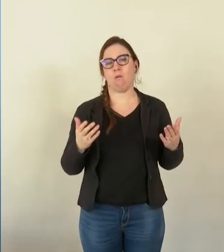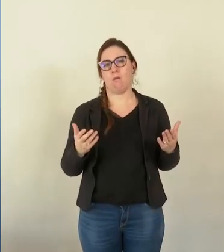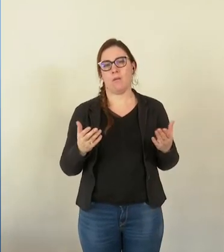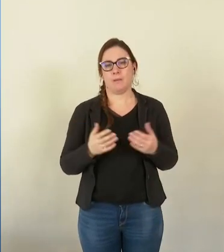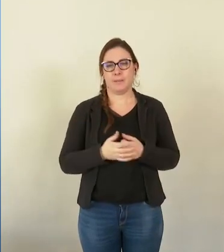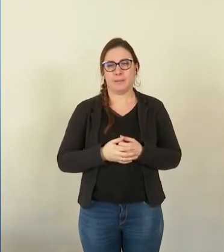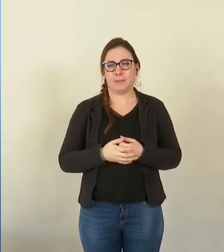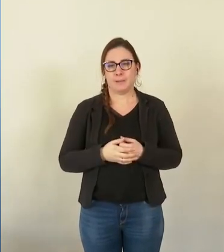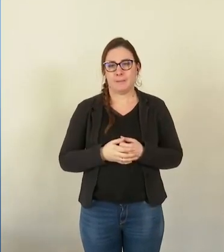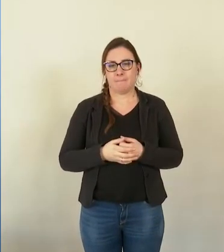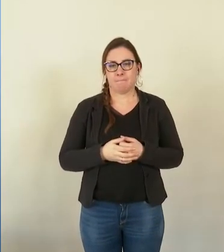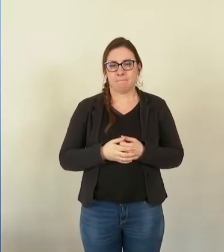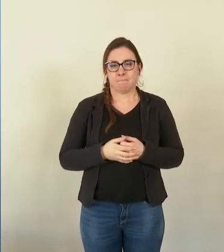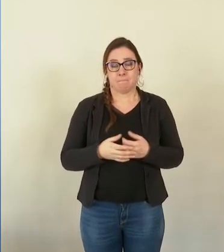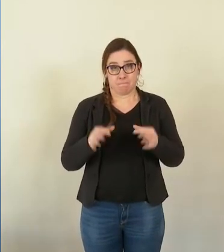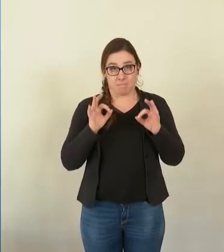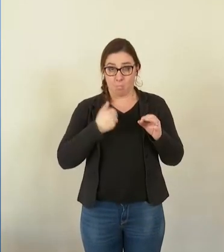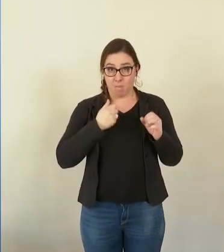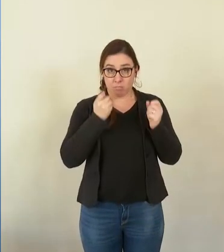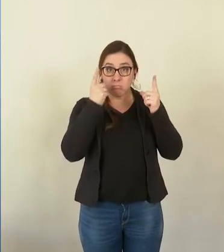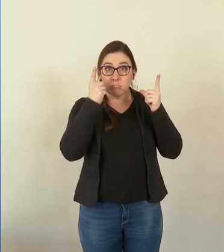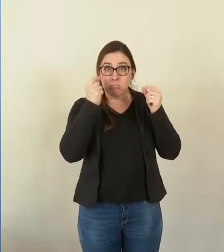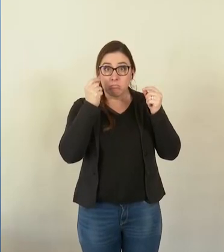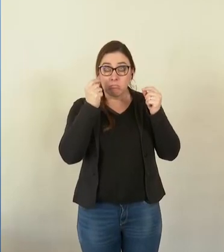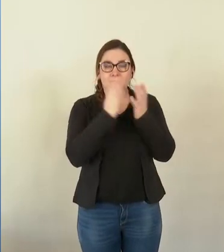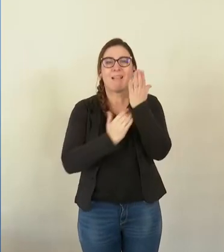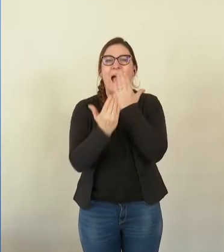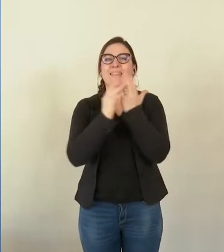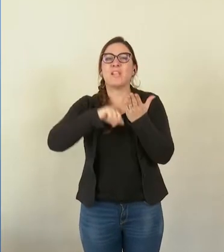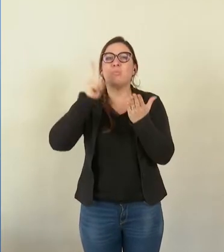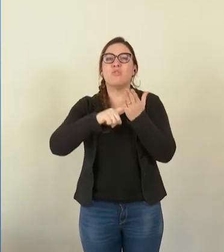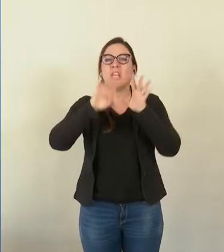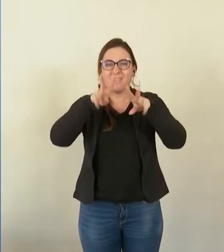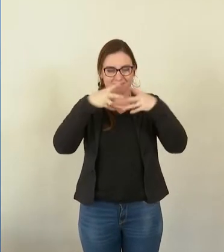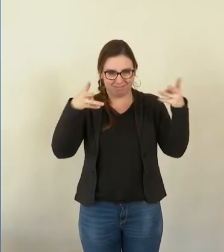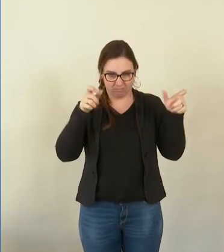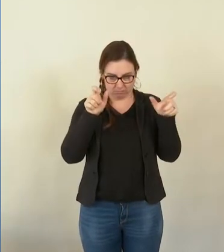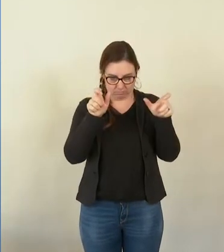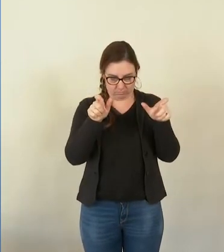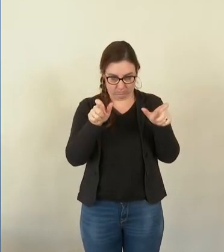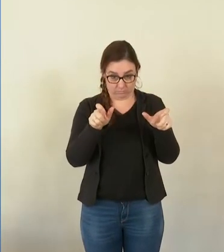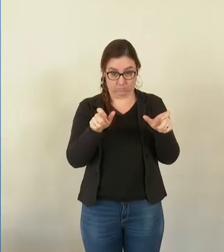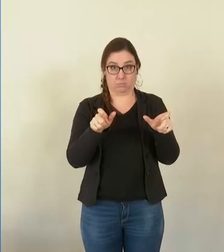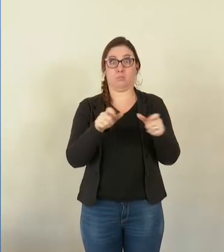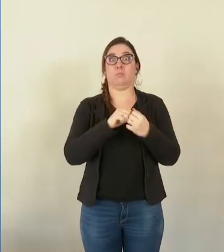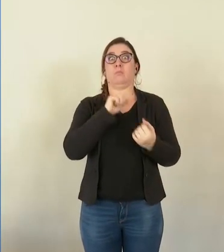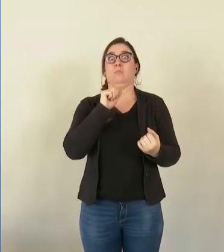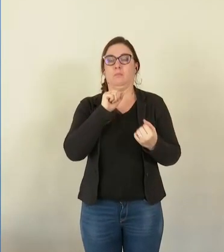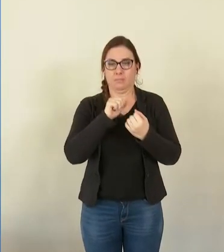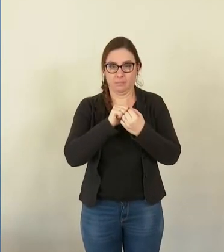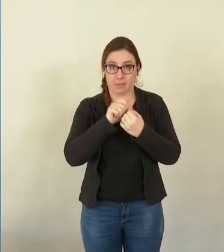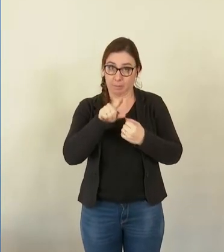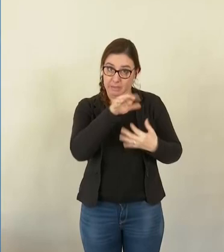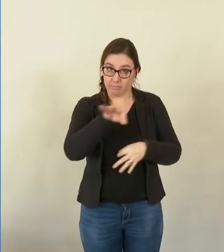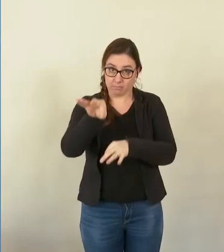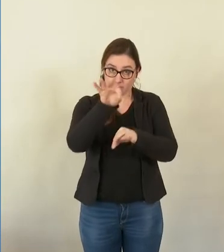d'ailleurs quelle n'a pas été ma surprise lorsque j'ai ouvert l'annexe budgétaire ainsi nommé que j'ai sous les yeux et donc c'est